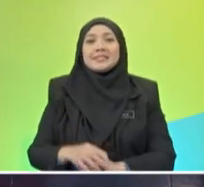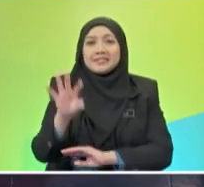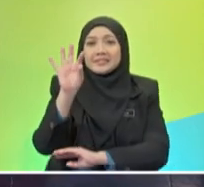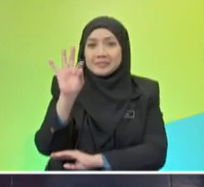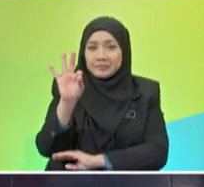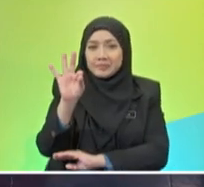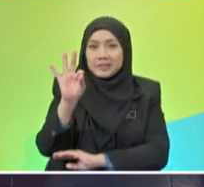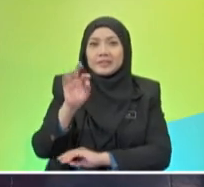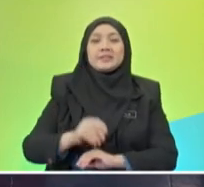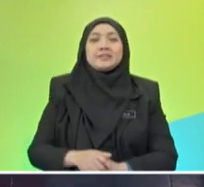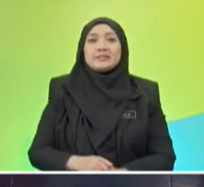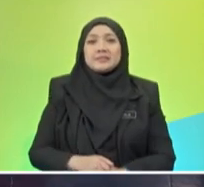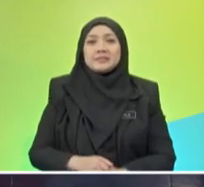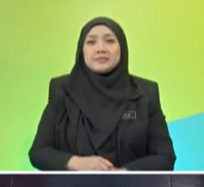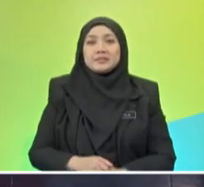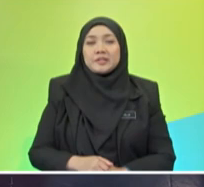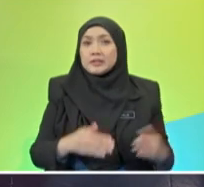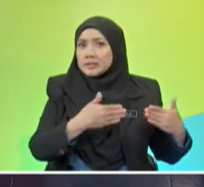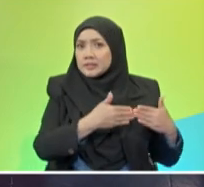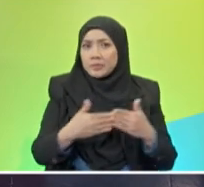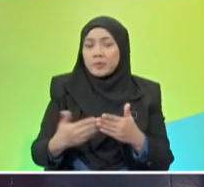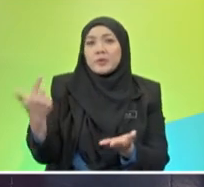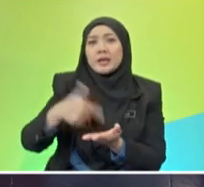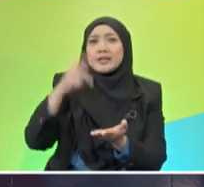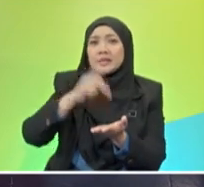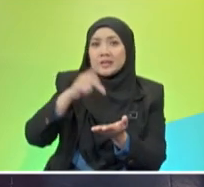Baik. Seterusnya.